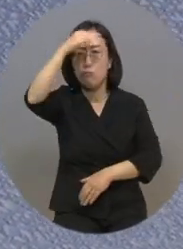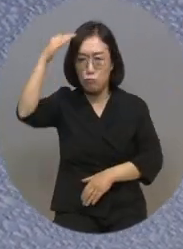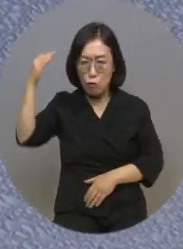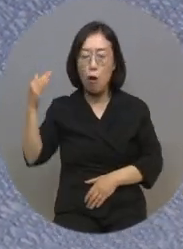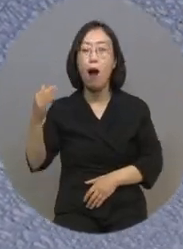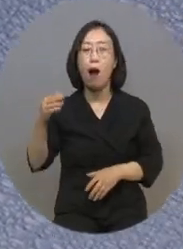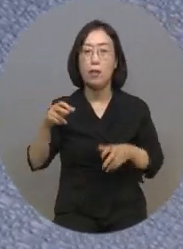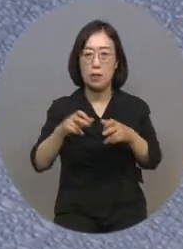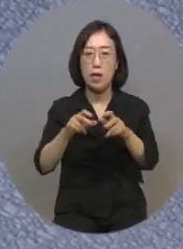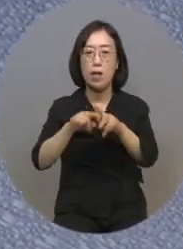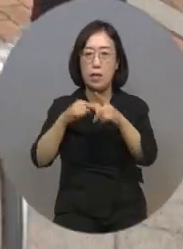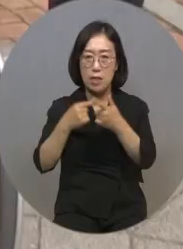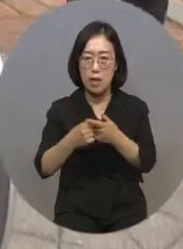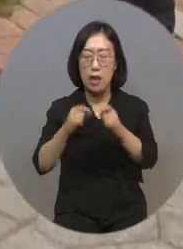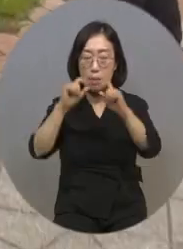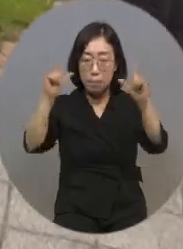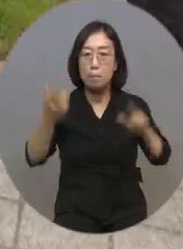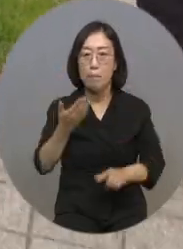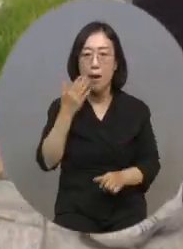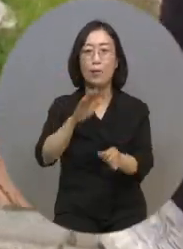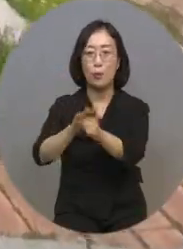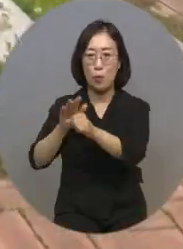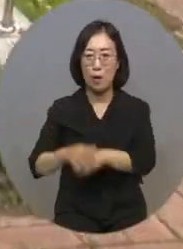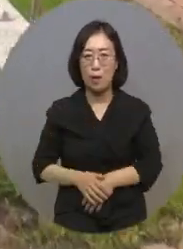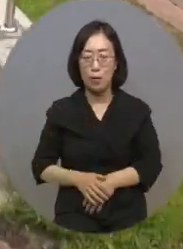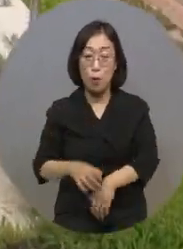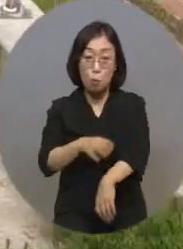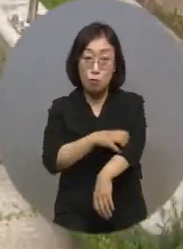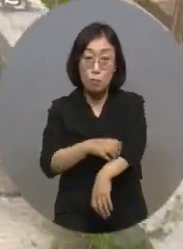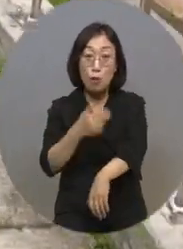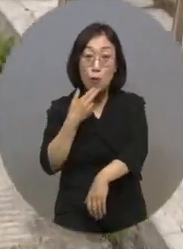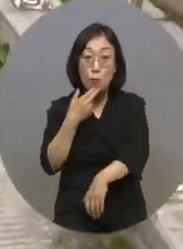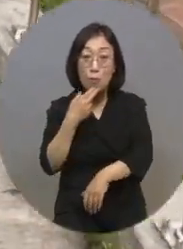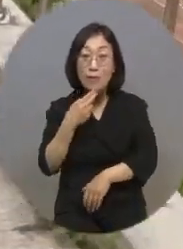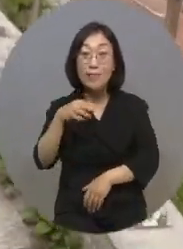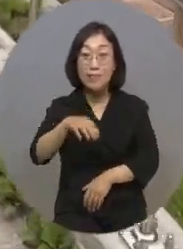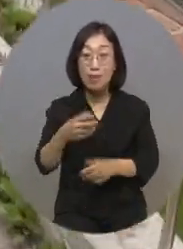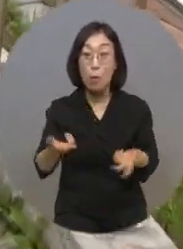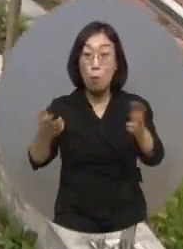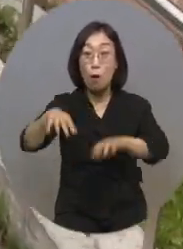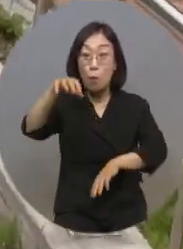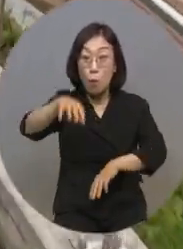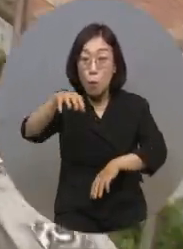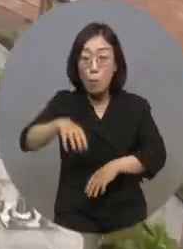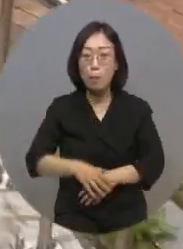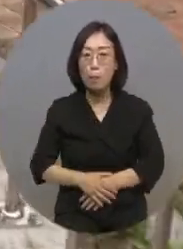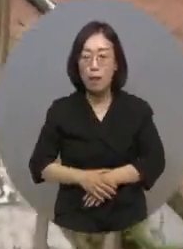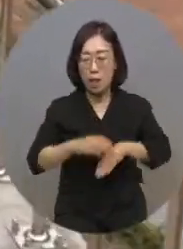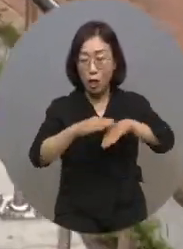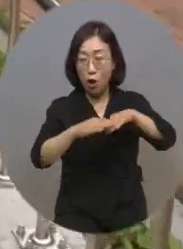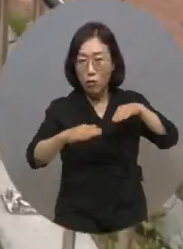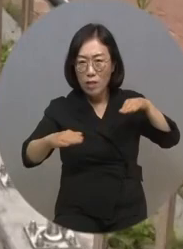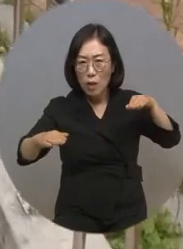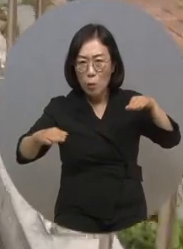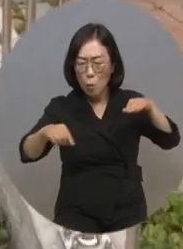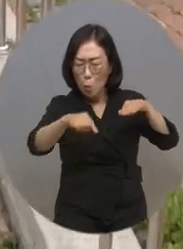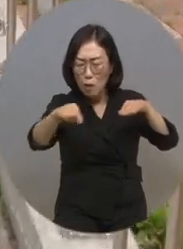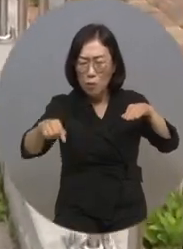이해를 도왔습니다. 한편 무장애 공원으로 조성된 행사 현장에서 발견된 경사로의 작은